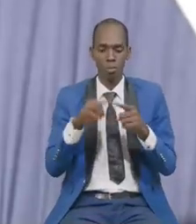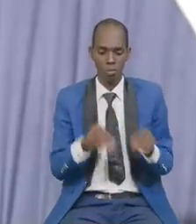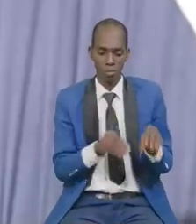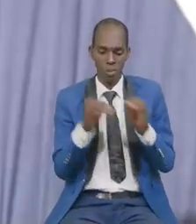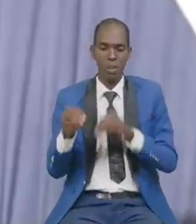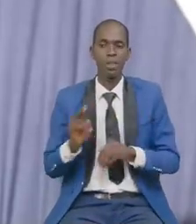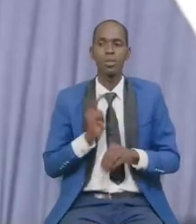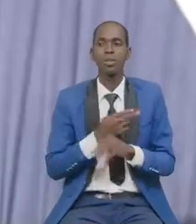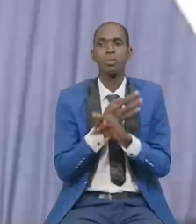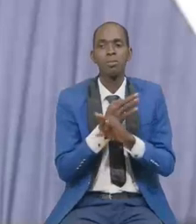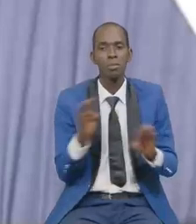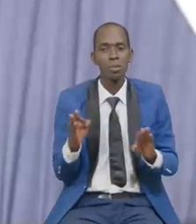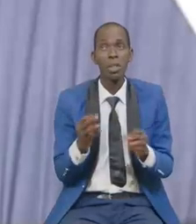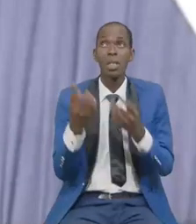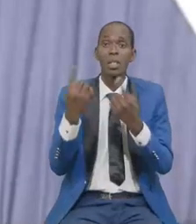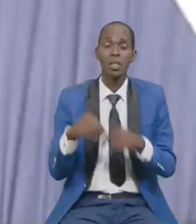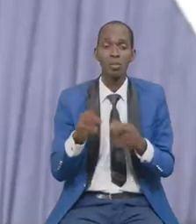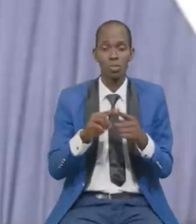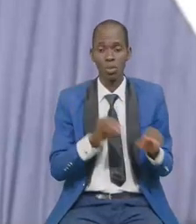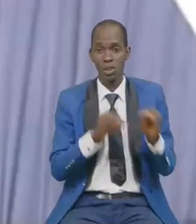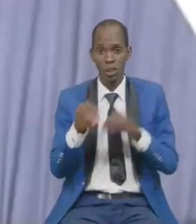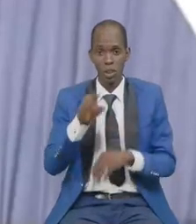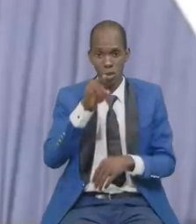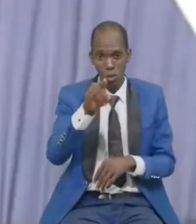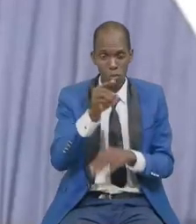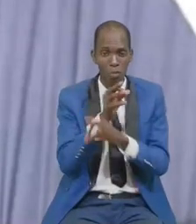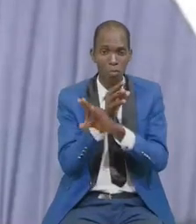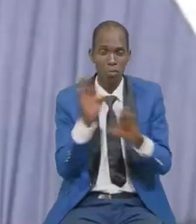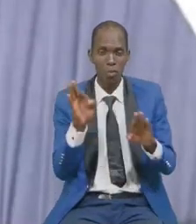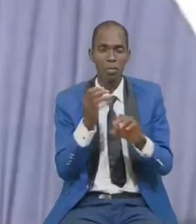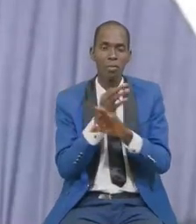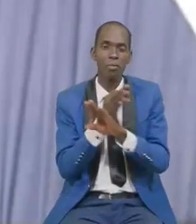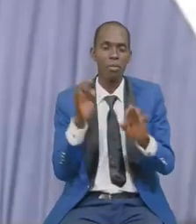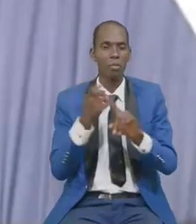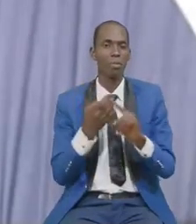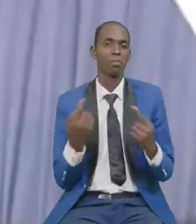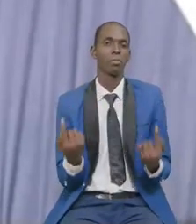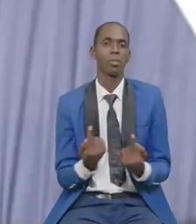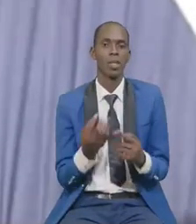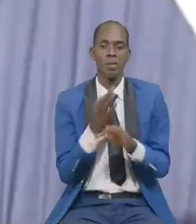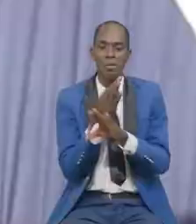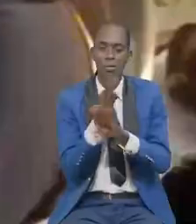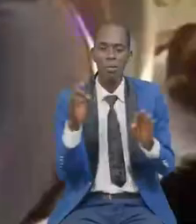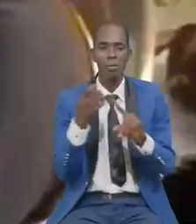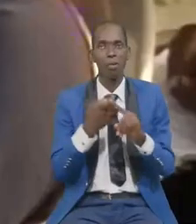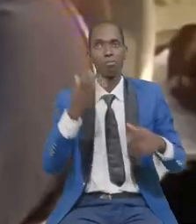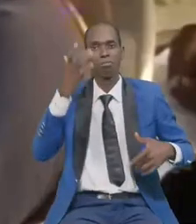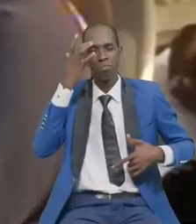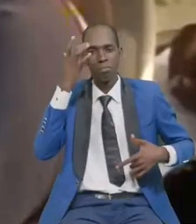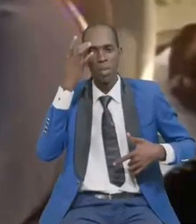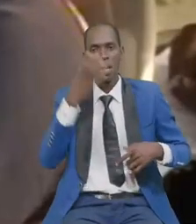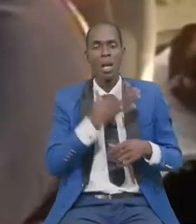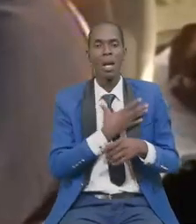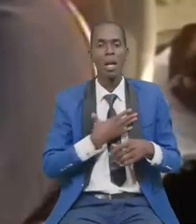est venu t'affranchir, libérer du péché, t'affranchir de la maladie et t'affranchir de